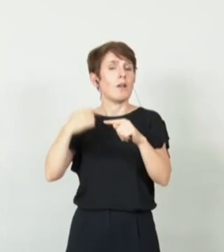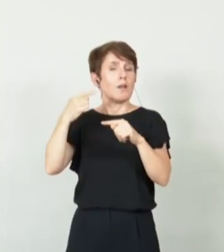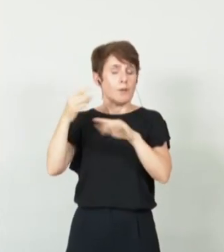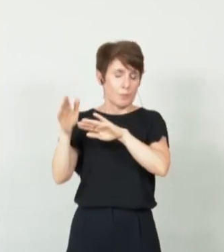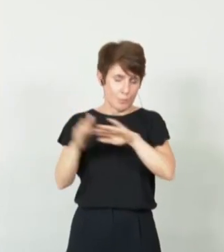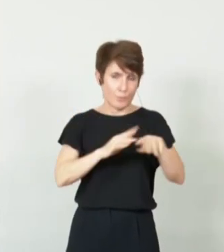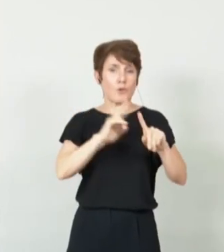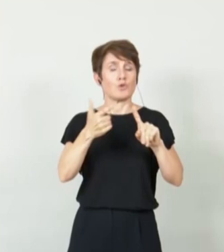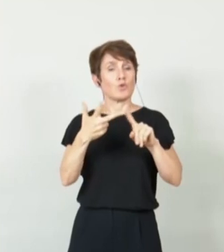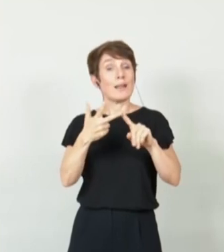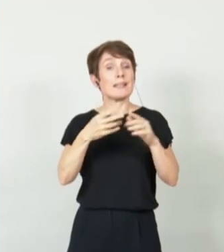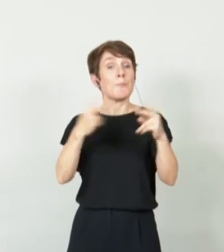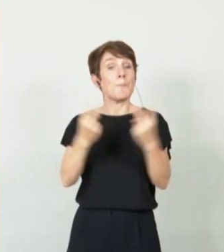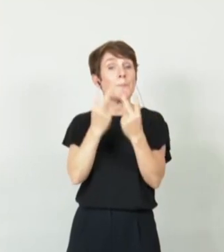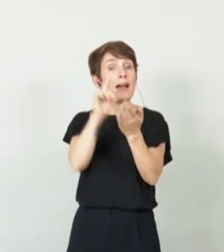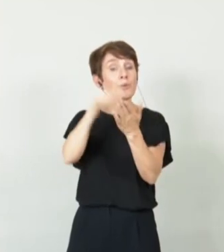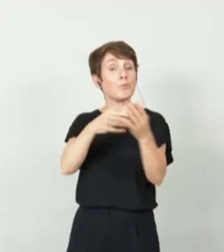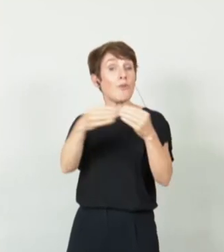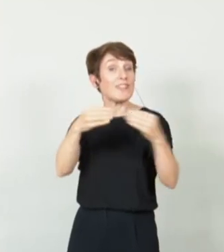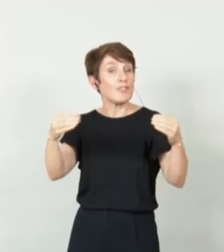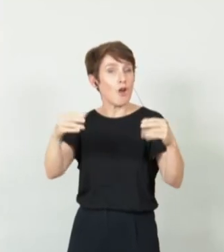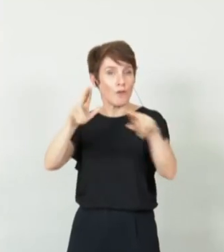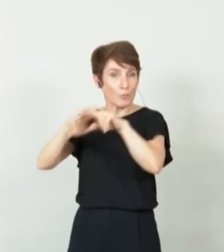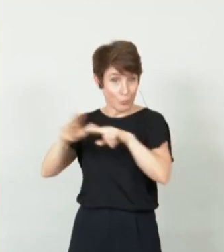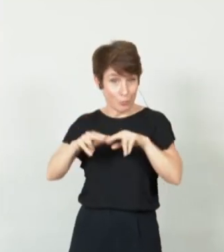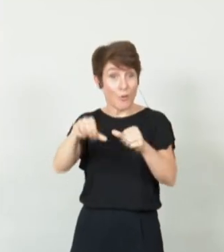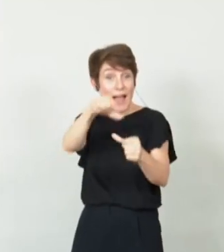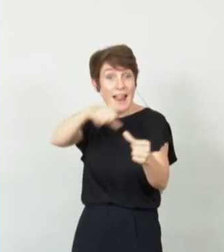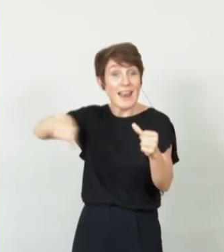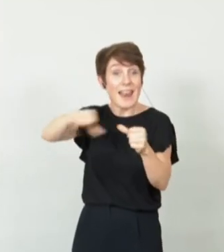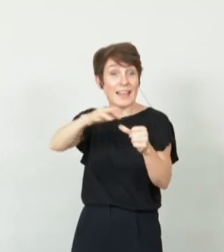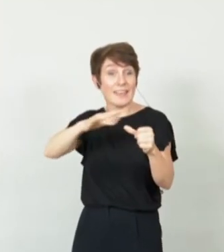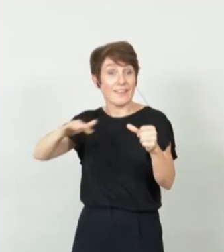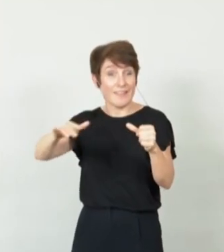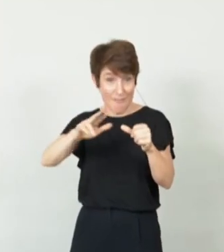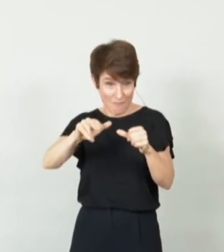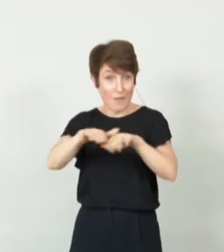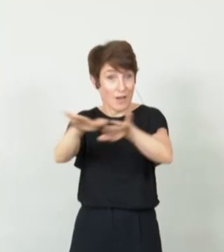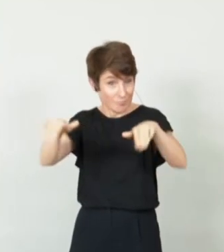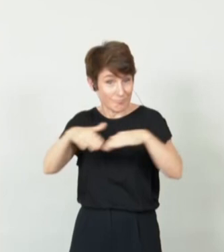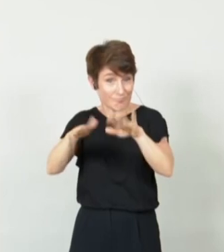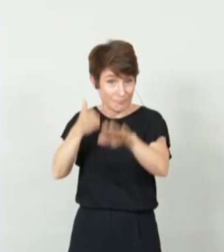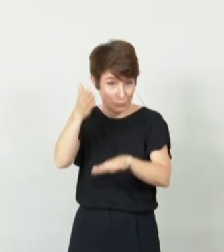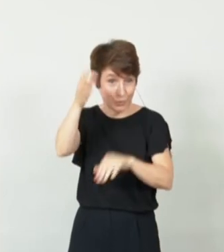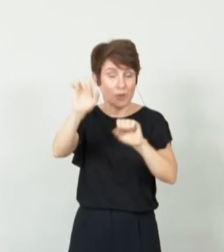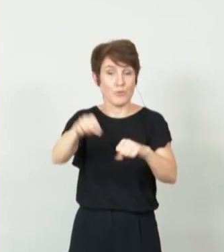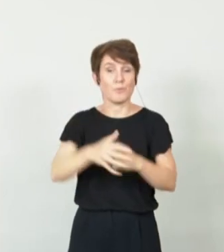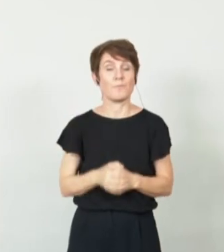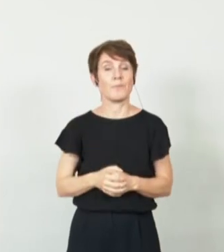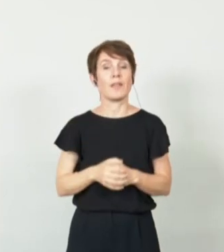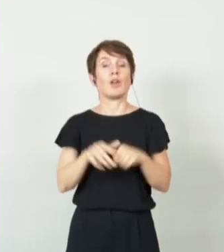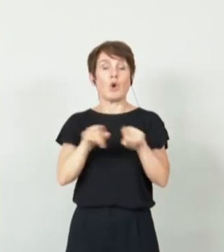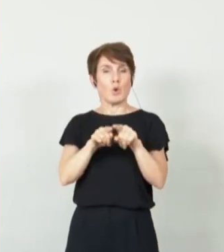Jean Verlhac avec le lac qui sera baignable l'accompagnement des copropriétés avec le plan de sauvegarde